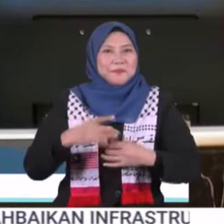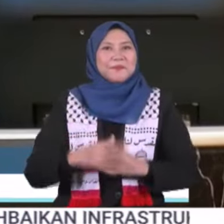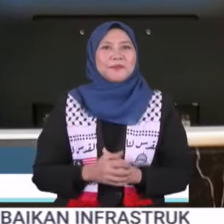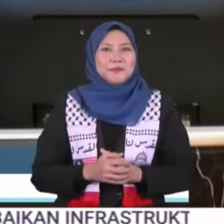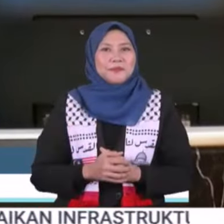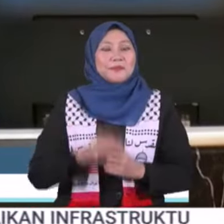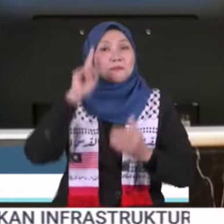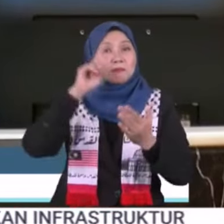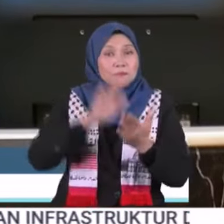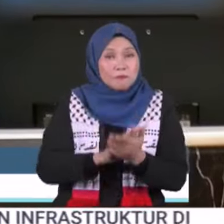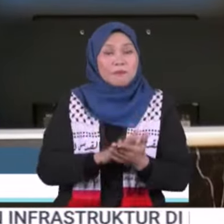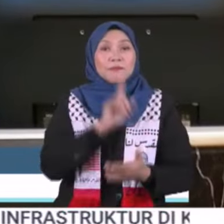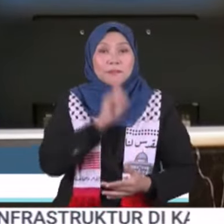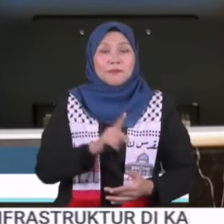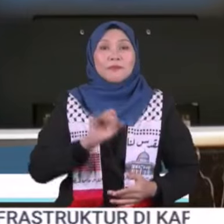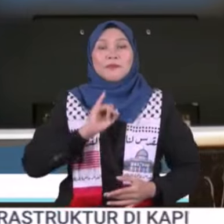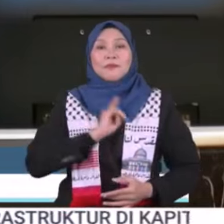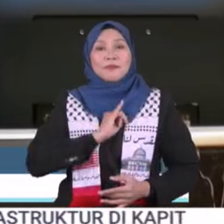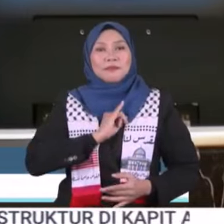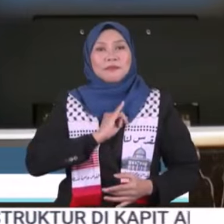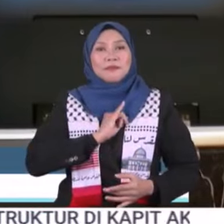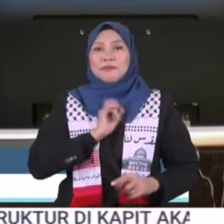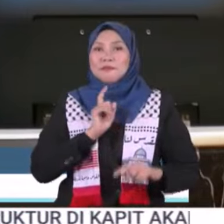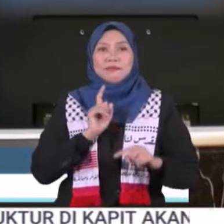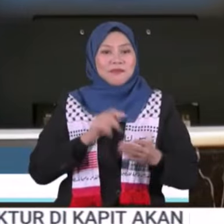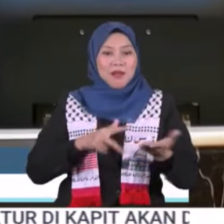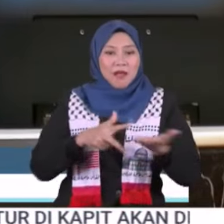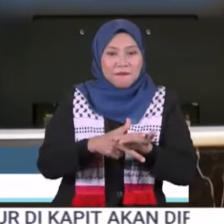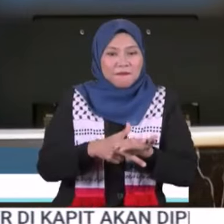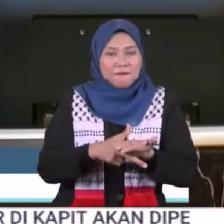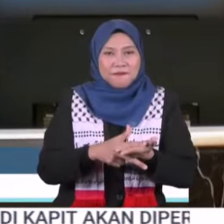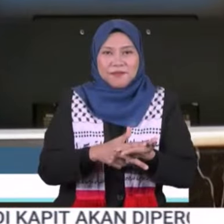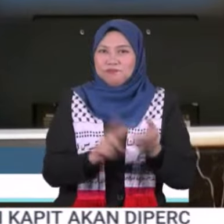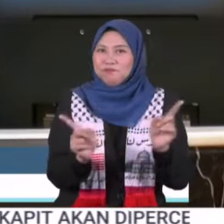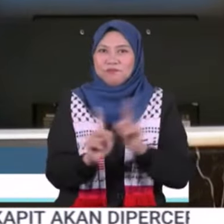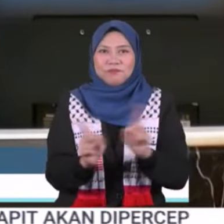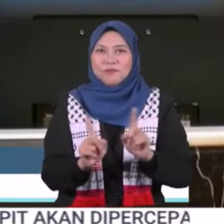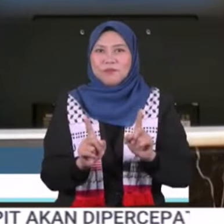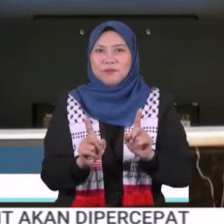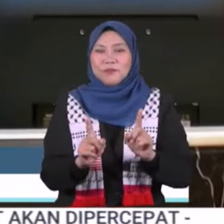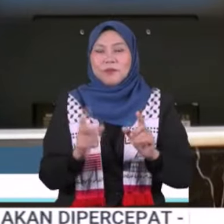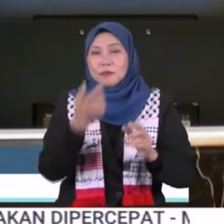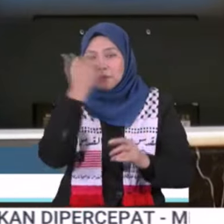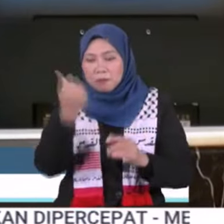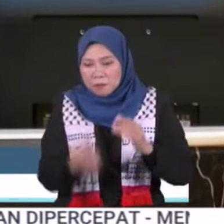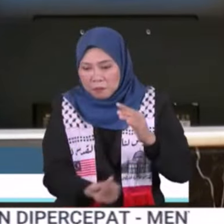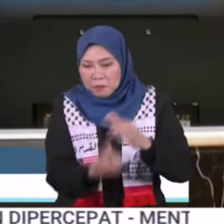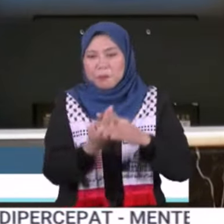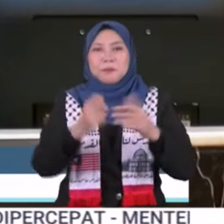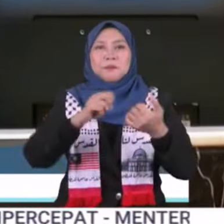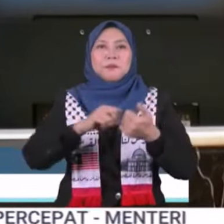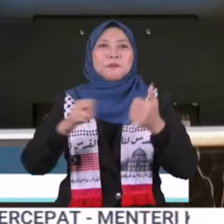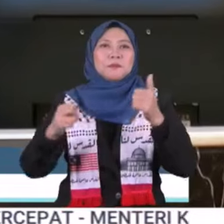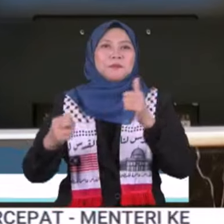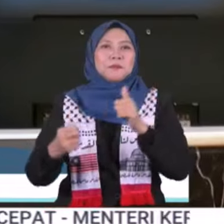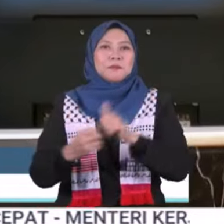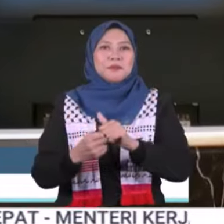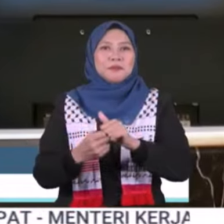percayalah, saya tidak akan berhenti selagi mana isu legasi